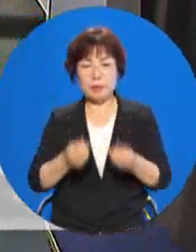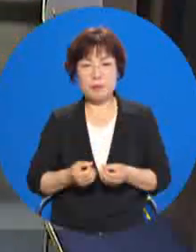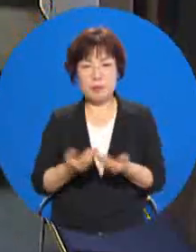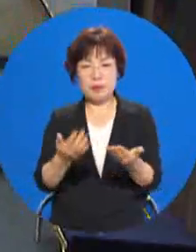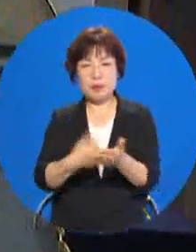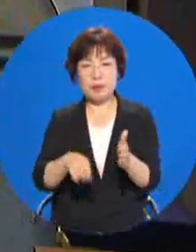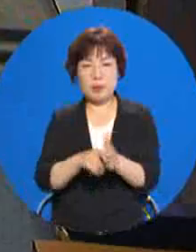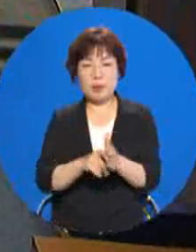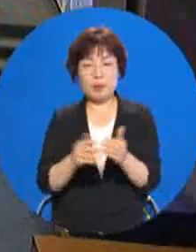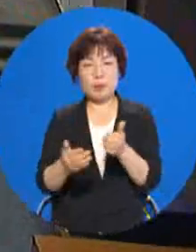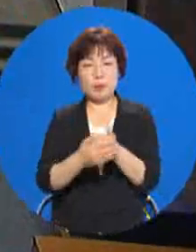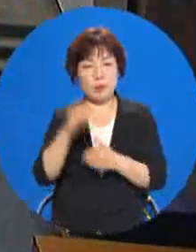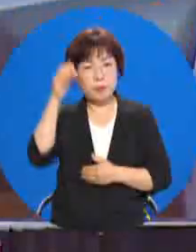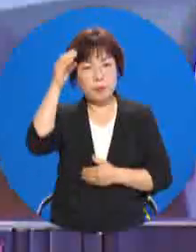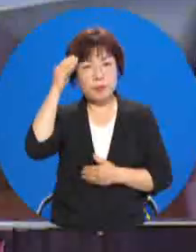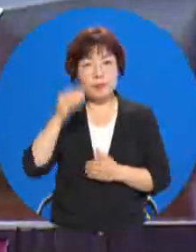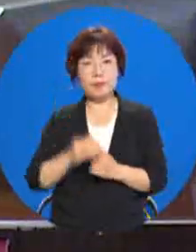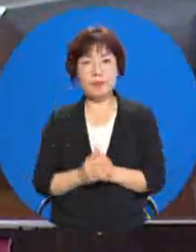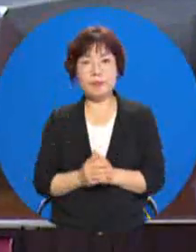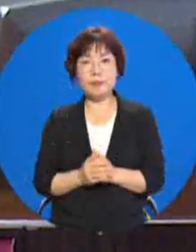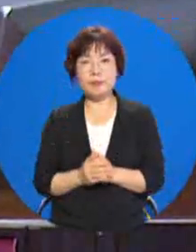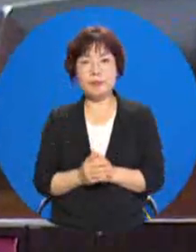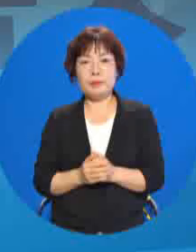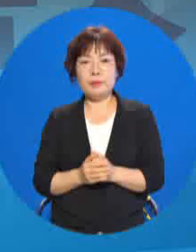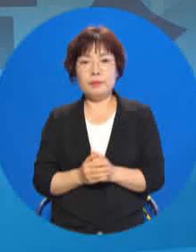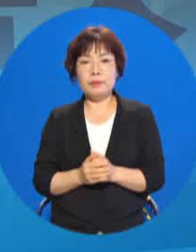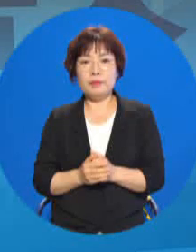사업에 도움이 될 것으로 기대됩니다.